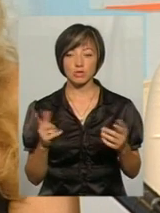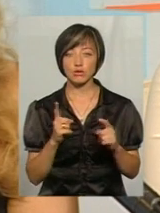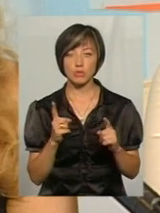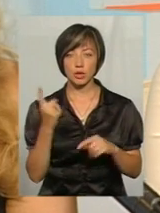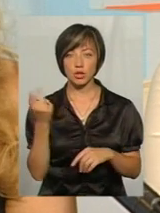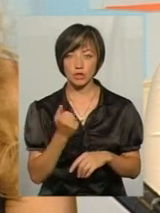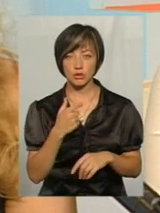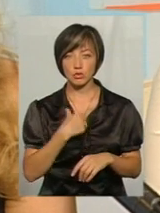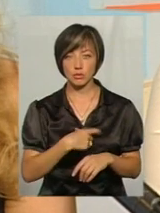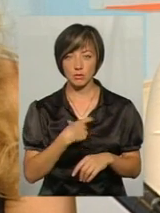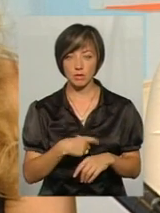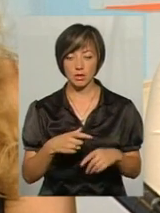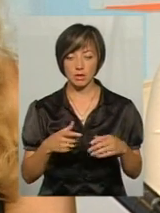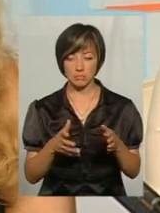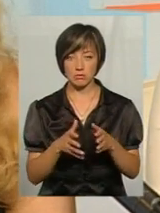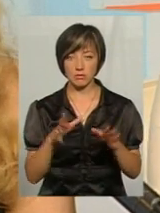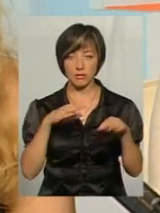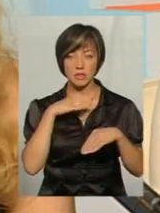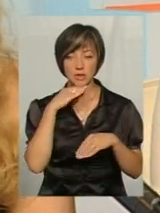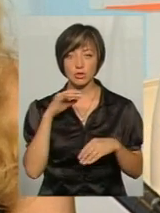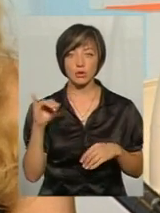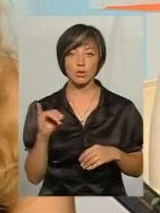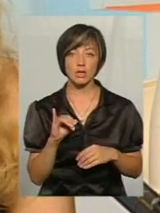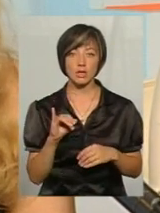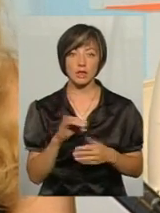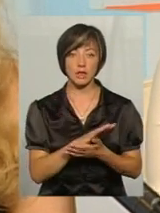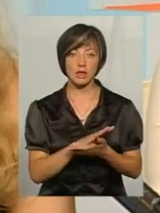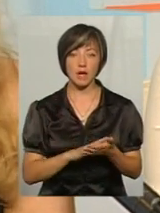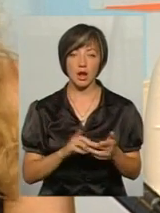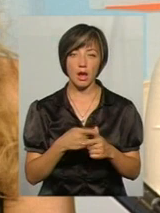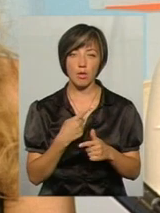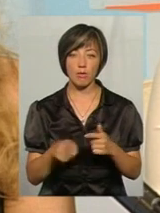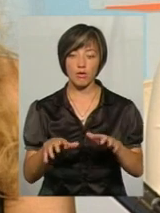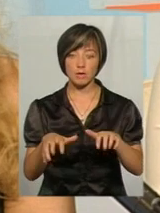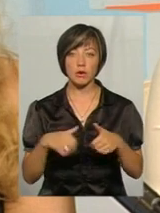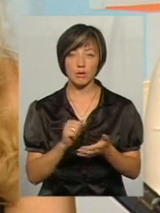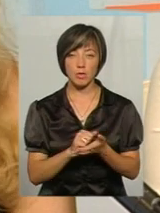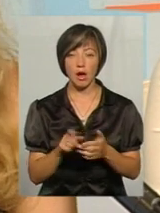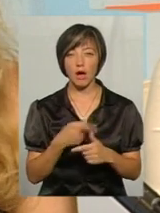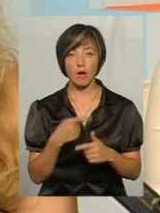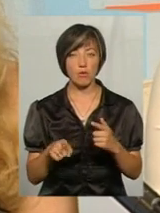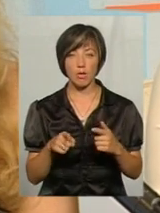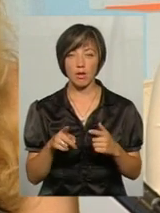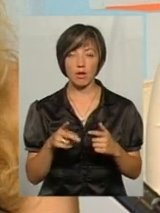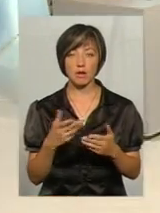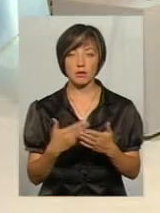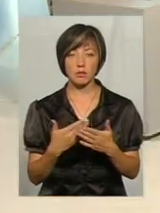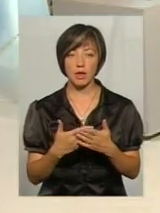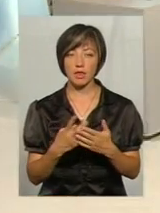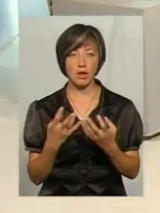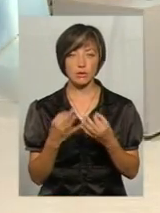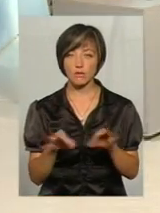на тиждень собі розтягнули це. І далі або відбирають документи, або навіть не відбирають документи, але